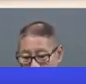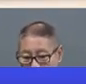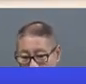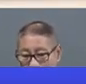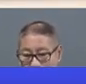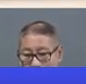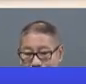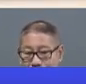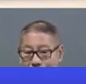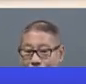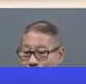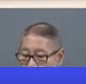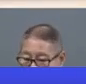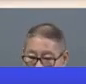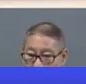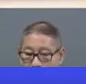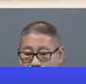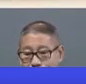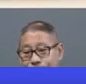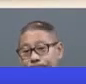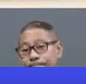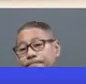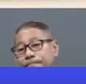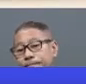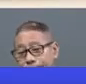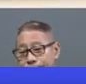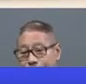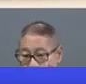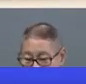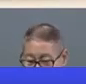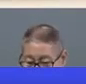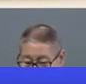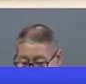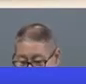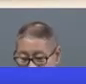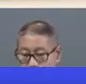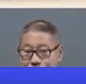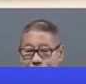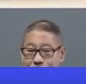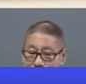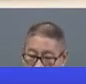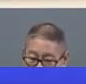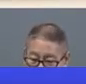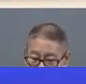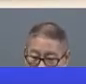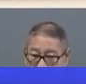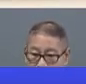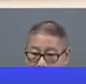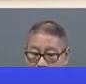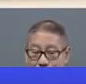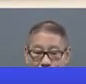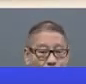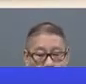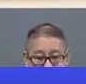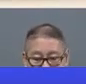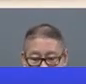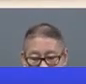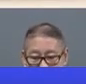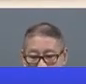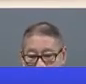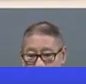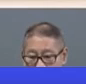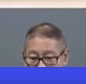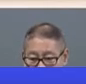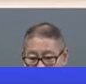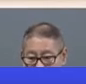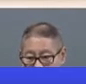แจ้งมาฮะยี่ห้อโทรศัพท์จากประเทศจีนอืนะฮะมีบางรุ่นค่ะที่มันไม่มันมันไม่